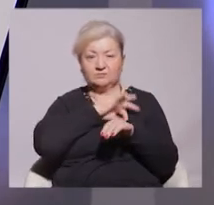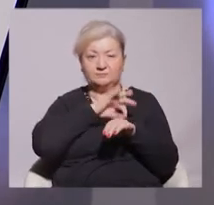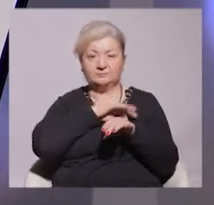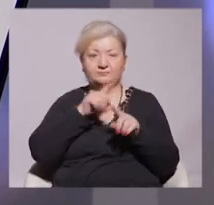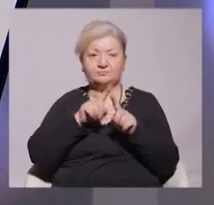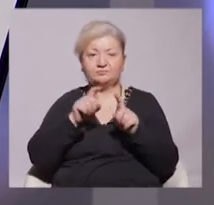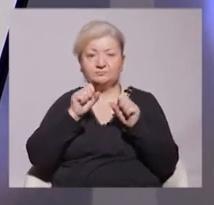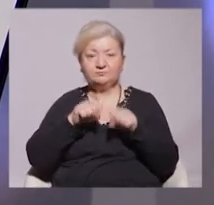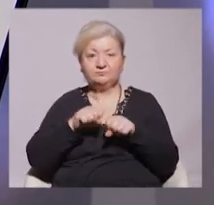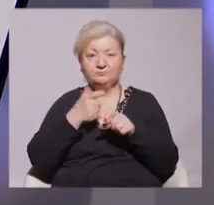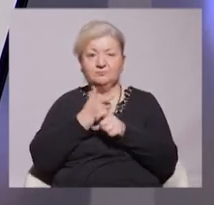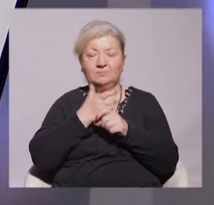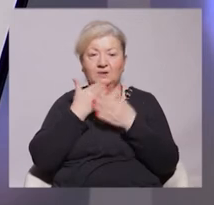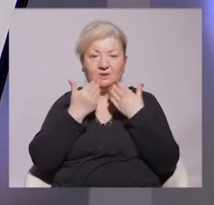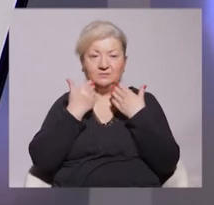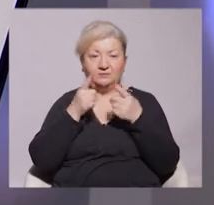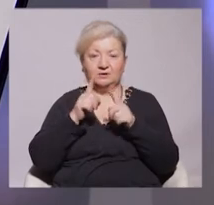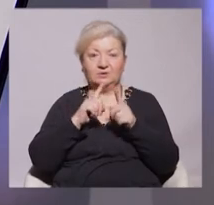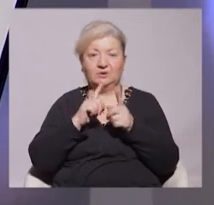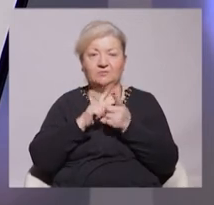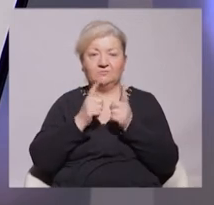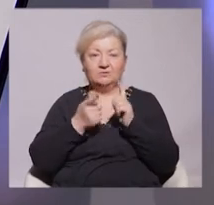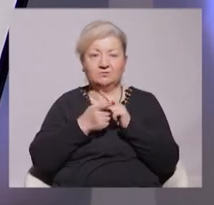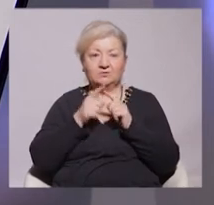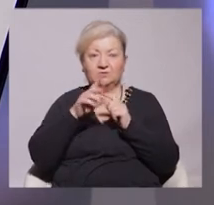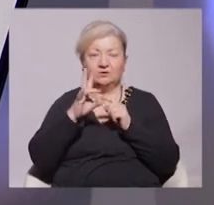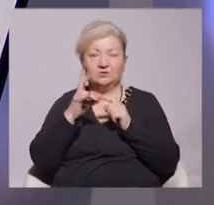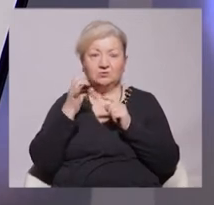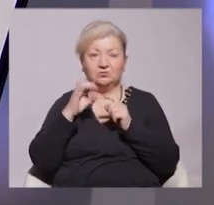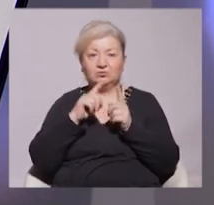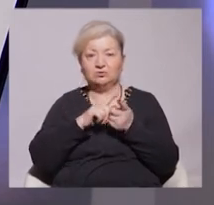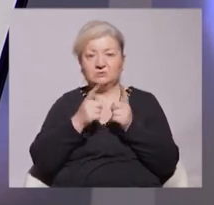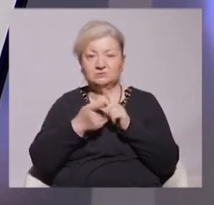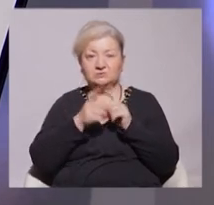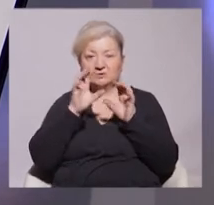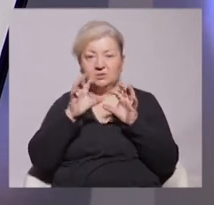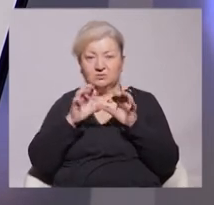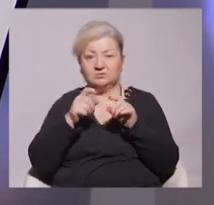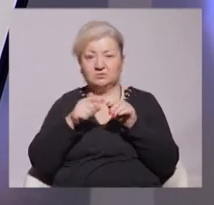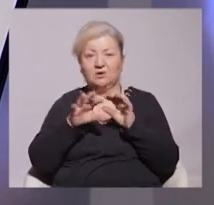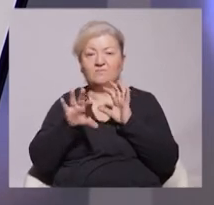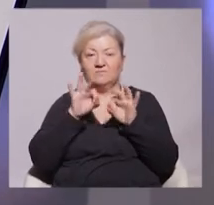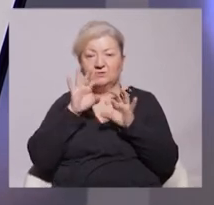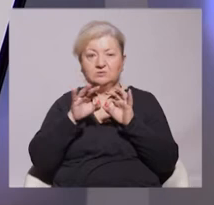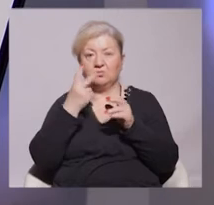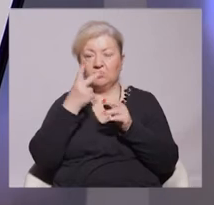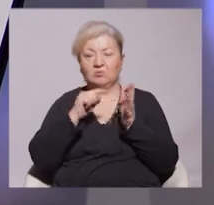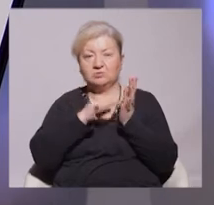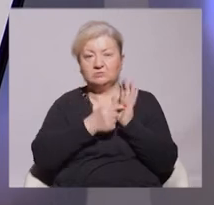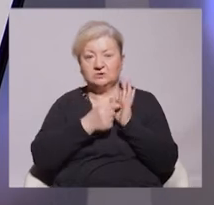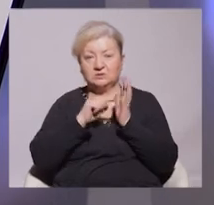რომლის გამოყენებაც გაცილებით მარტივია, ვიდრე იგივე ნიუტონის მეორე კანონის, ვირჩევთ ორ